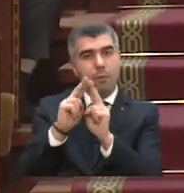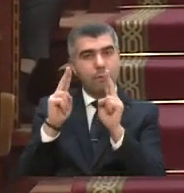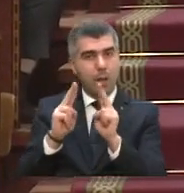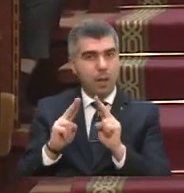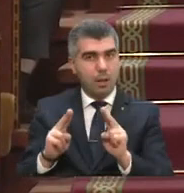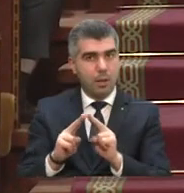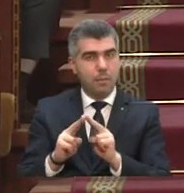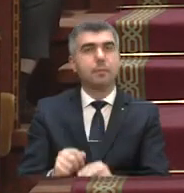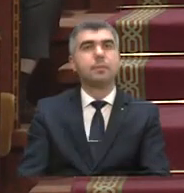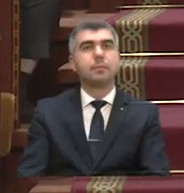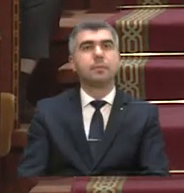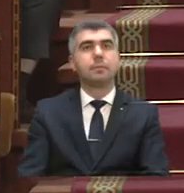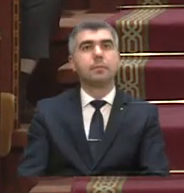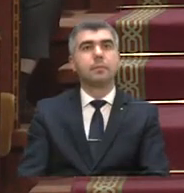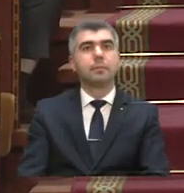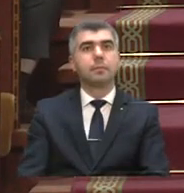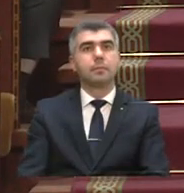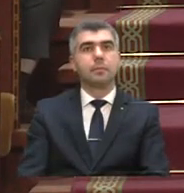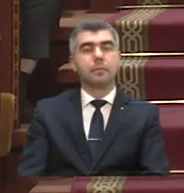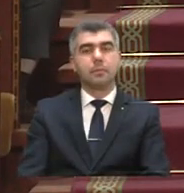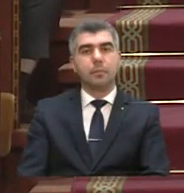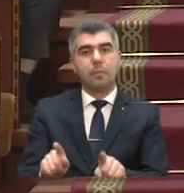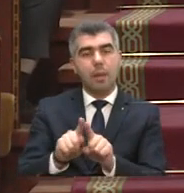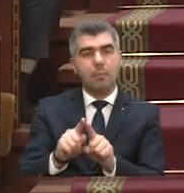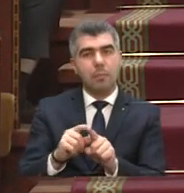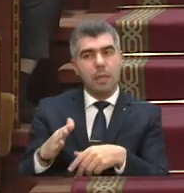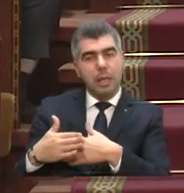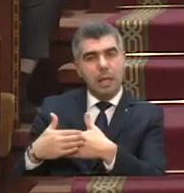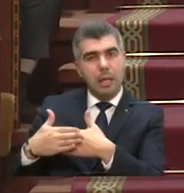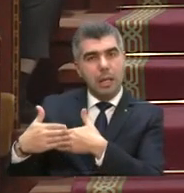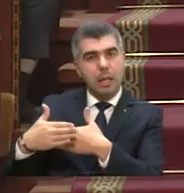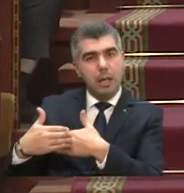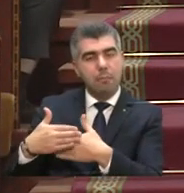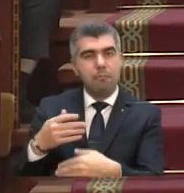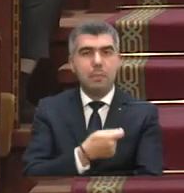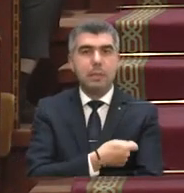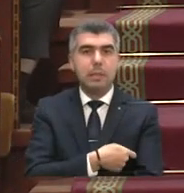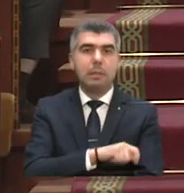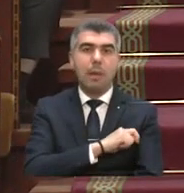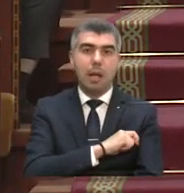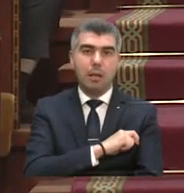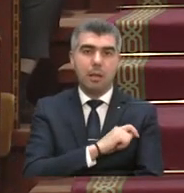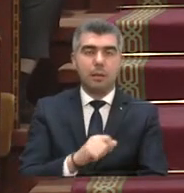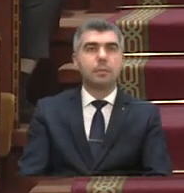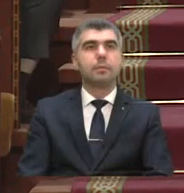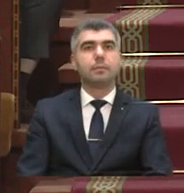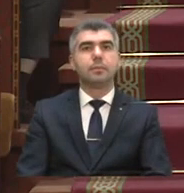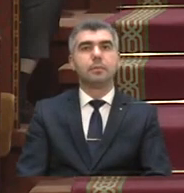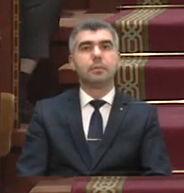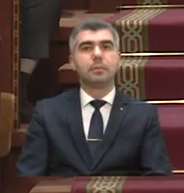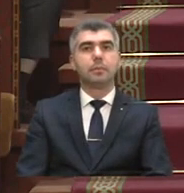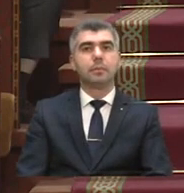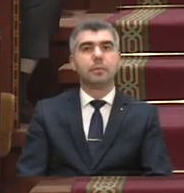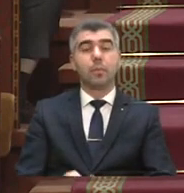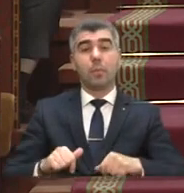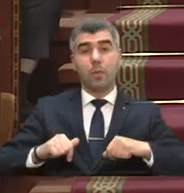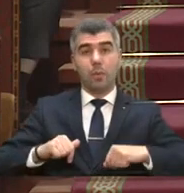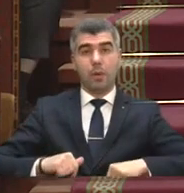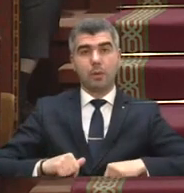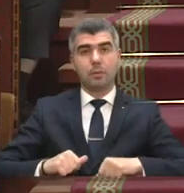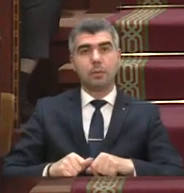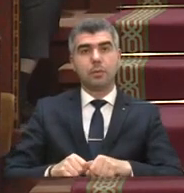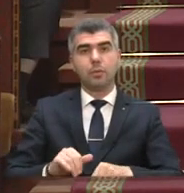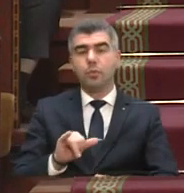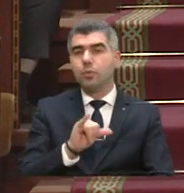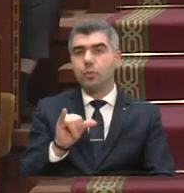الدولي مع الجوار الإسبانيين، سيد الوزير المحترم، كيف